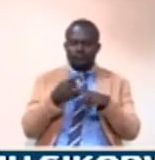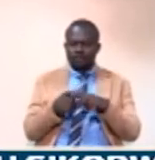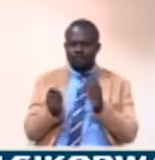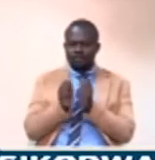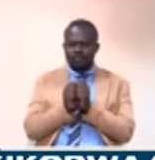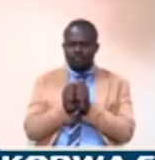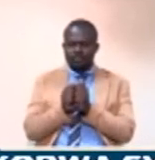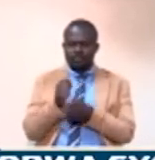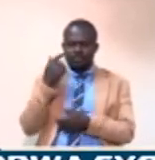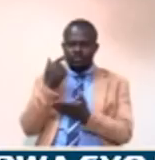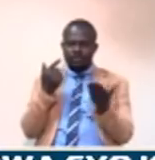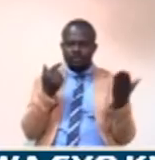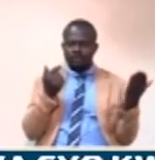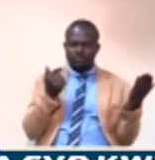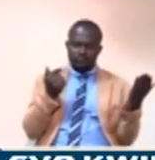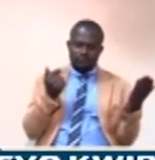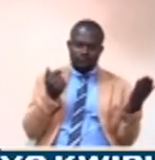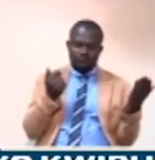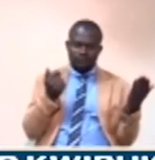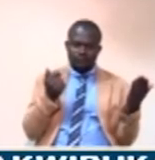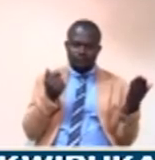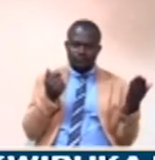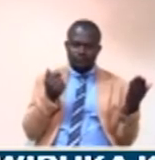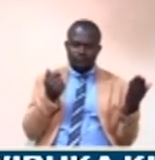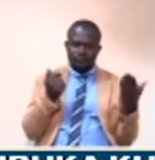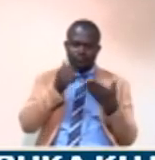benshi. Iyo isobanukiwe neza ko